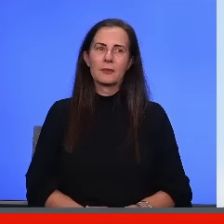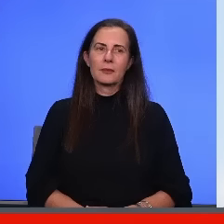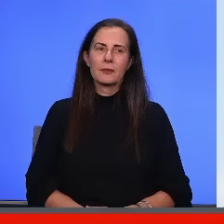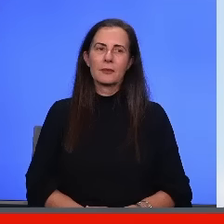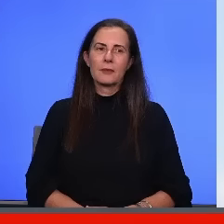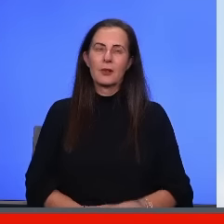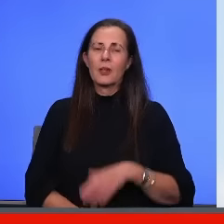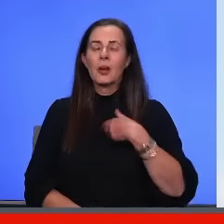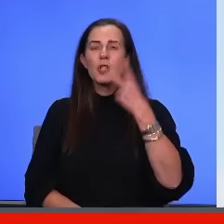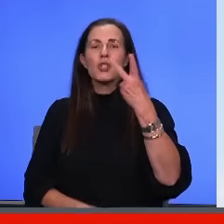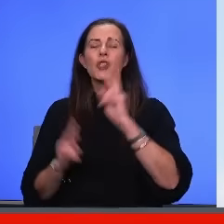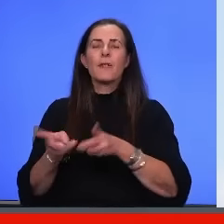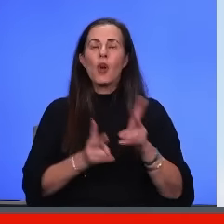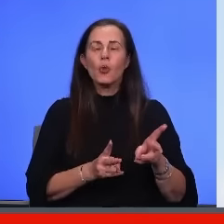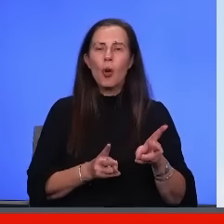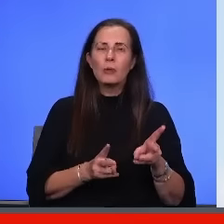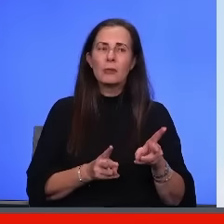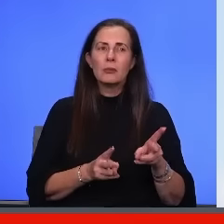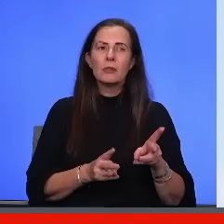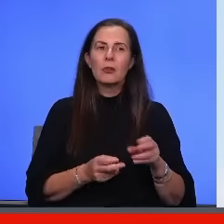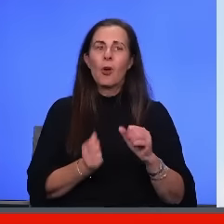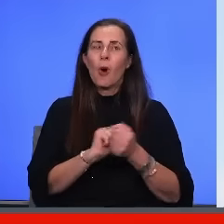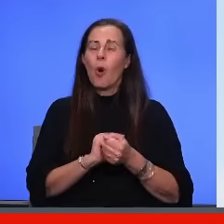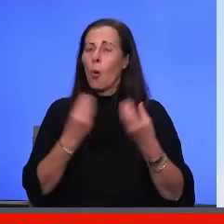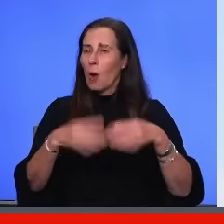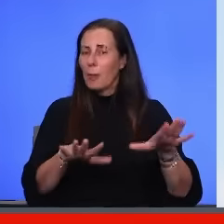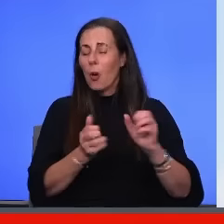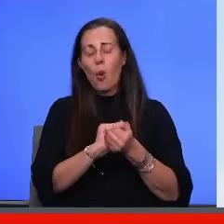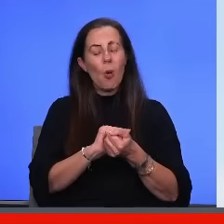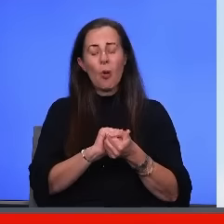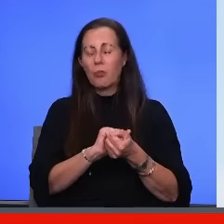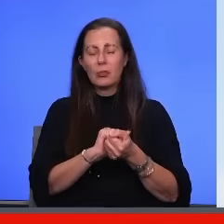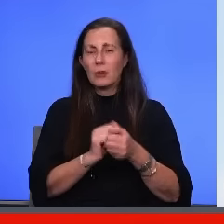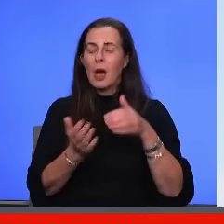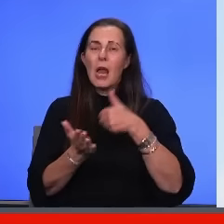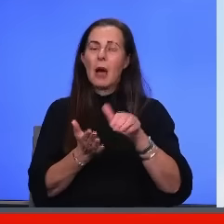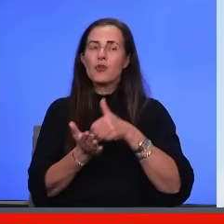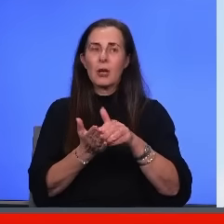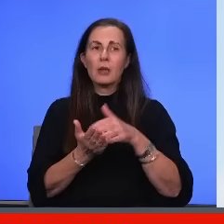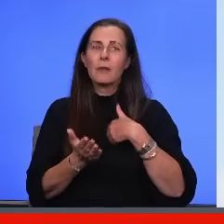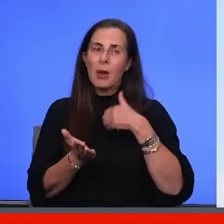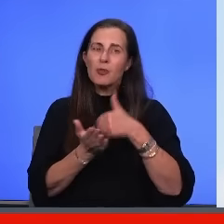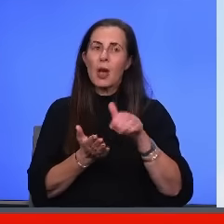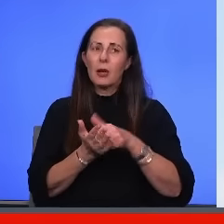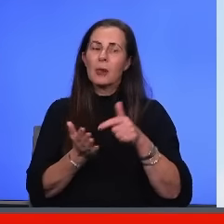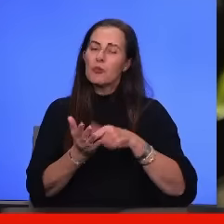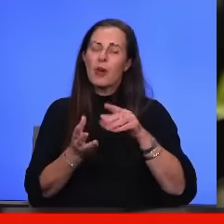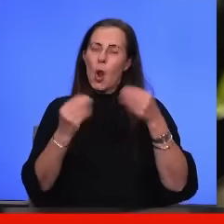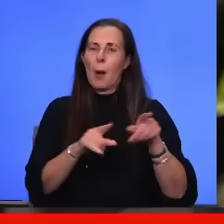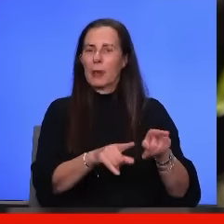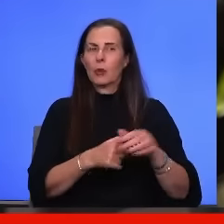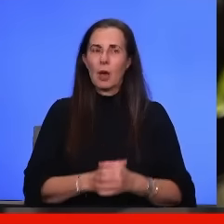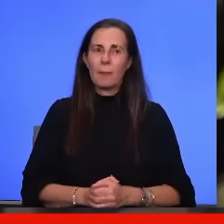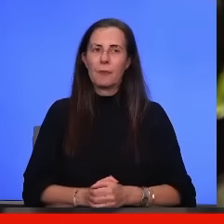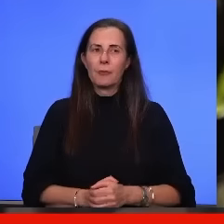יש לי 2 אפשרויות, או לאבד אותם או להמשיך הלאה, והמשכנו הלאה בשביל לא לאבד אותם.